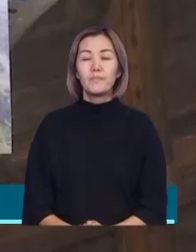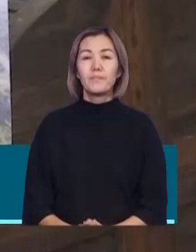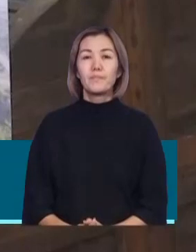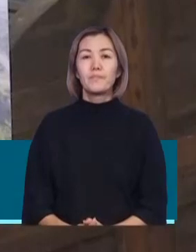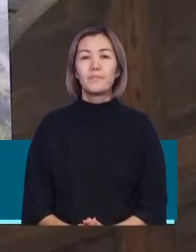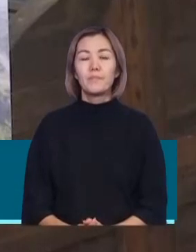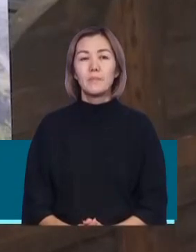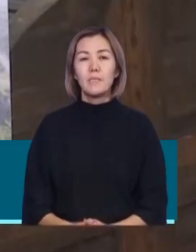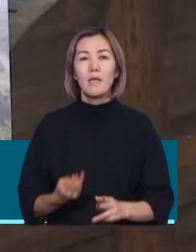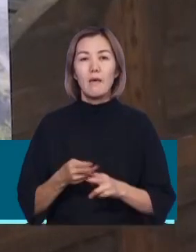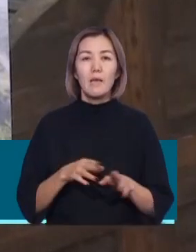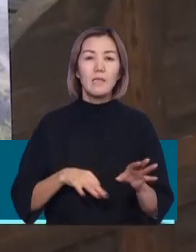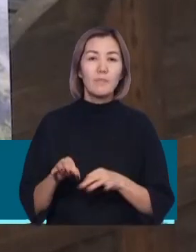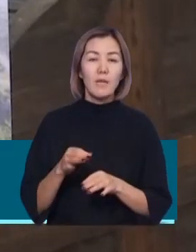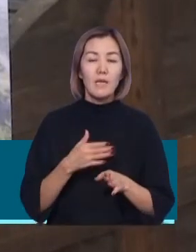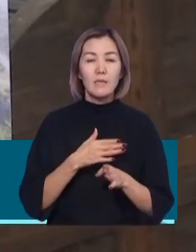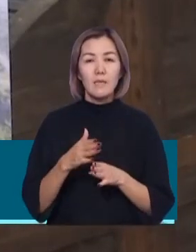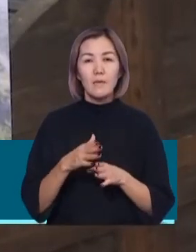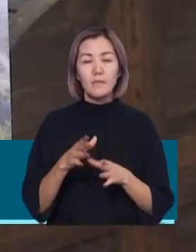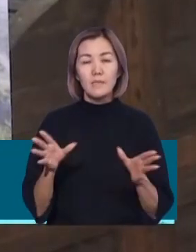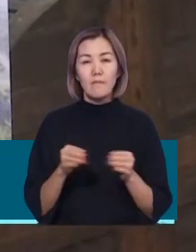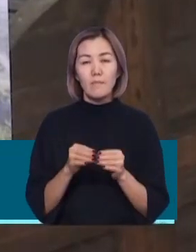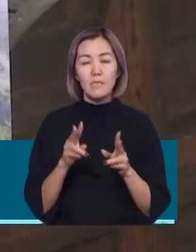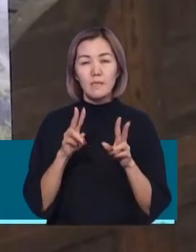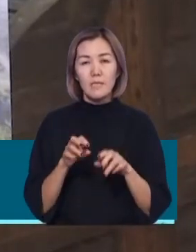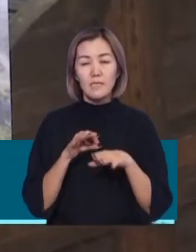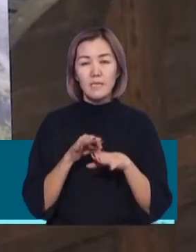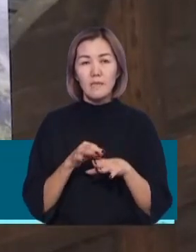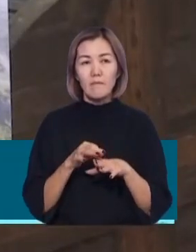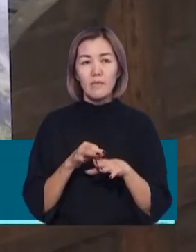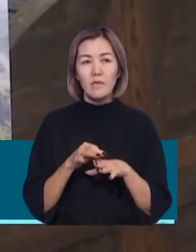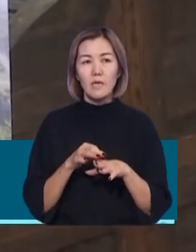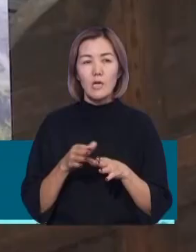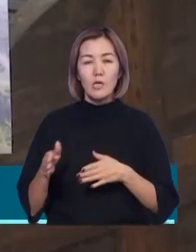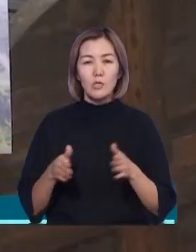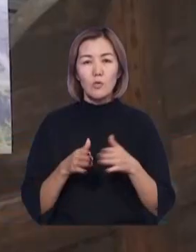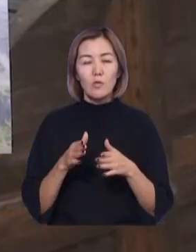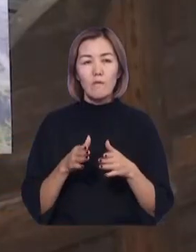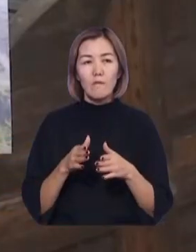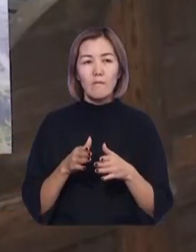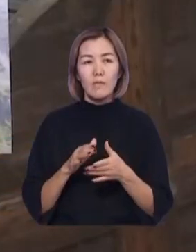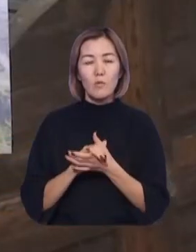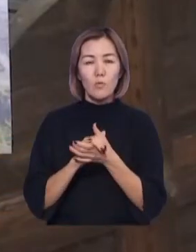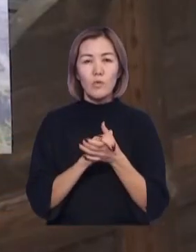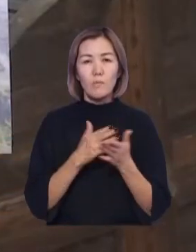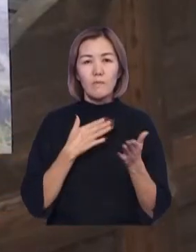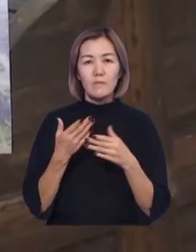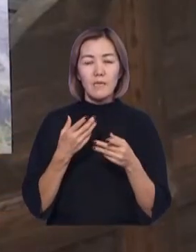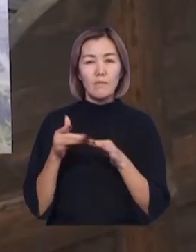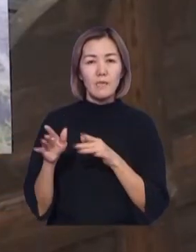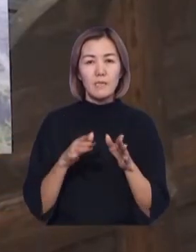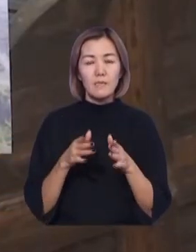работы Этот проект направлен на проведение совместных исследований памятников у научного взаимодействия в